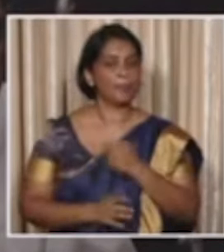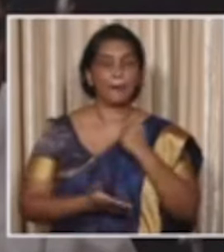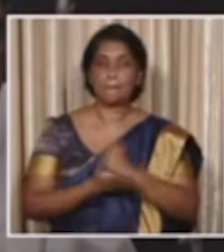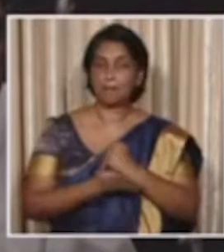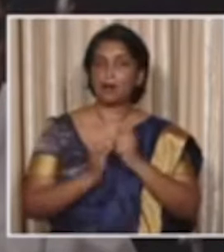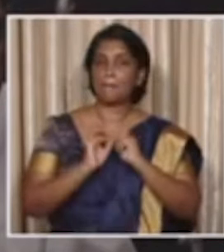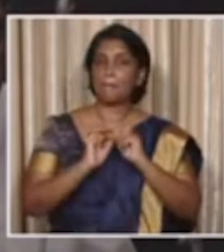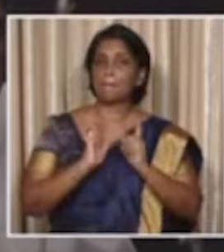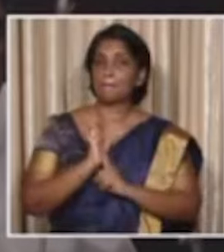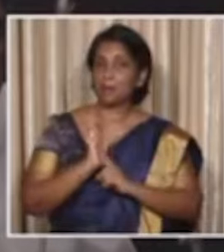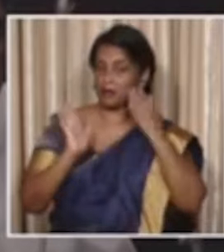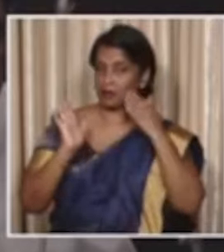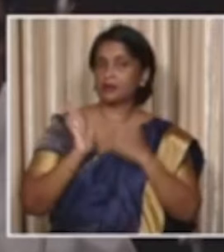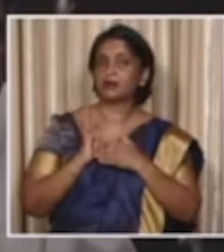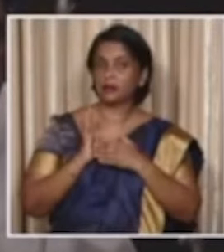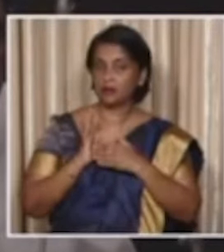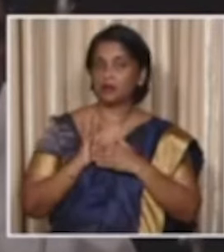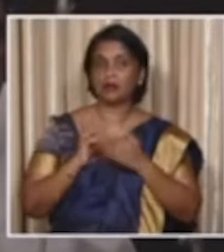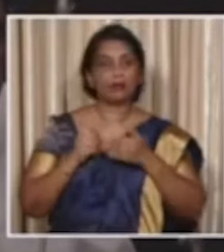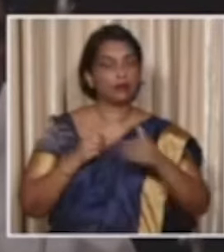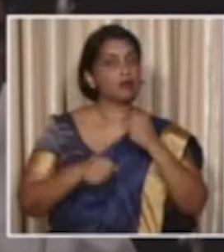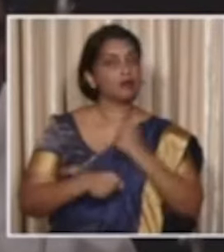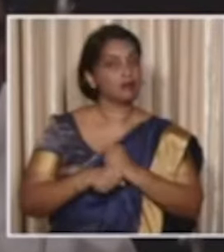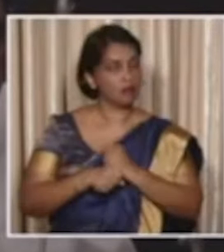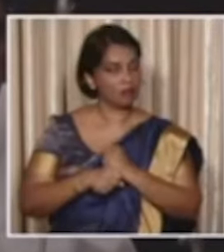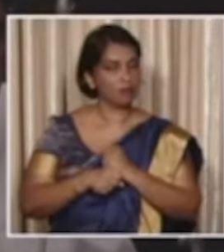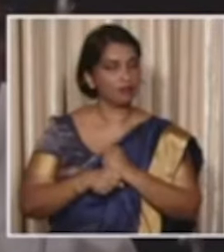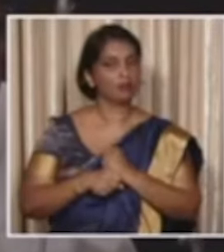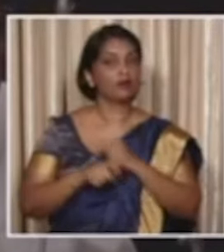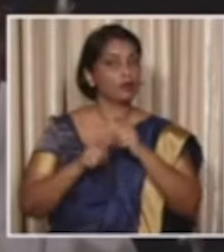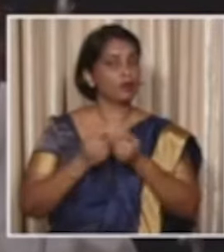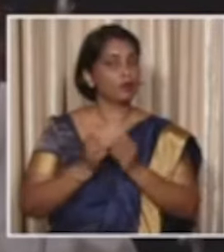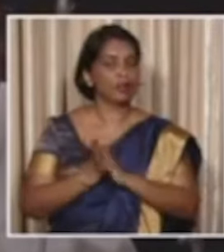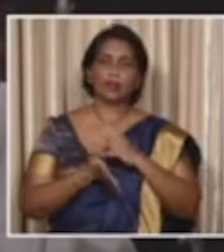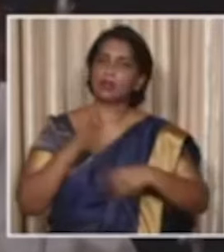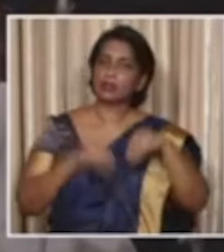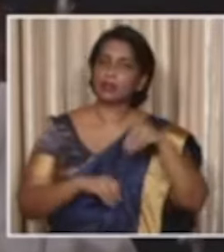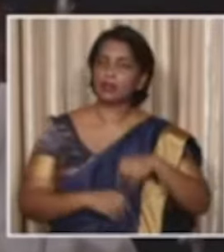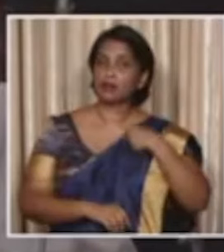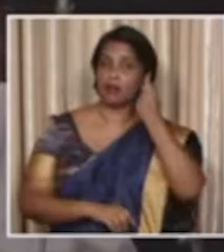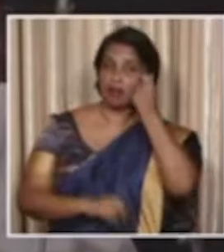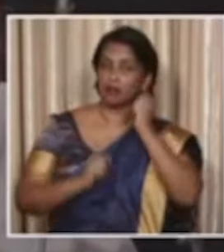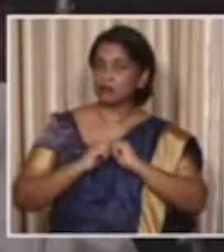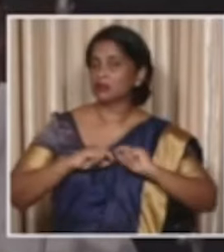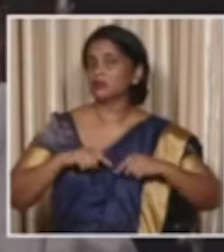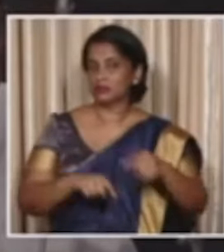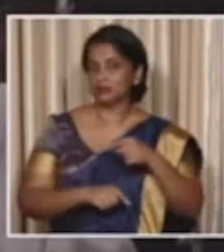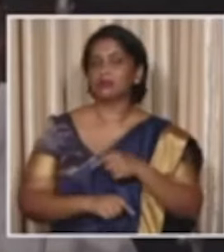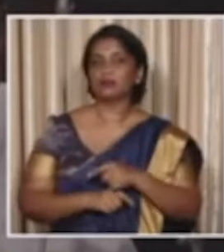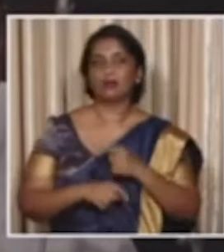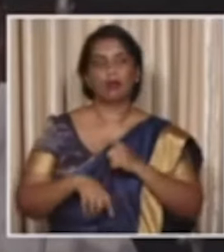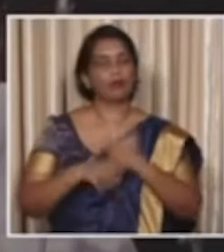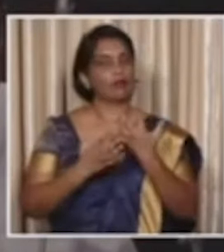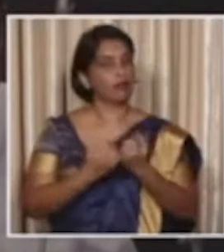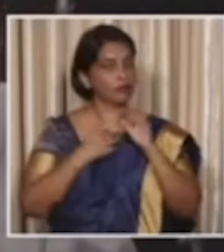බැංකු පනත් කැටුම් පත තුල පවතින රජයට තමන්ගේ දේශපාලන මතය ක්‍රියාත්මක කිරීමට